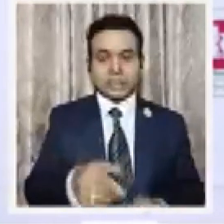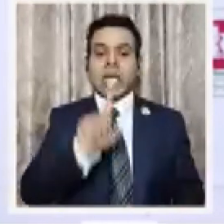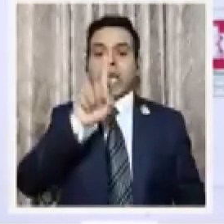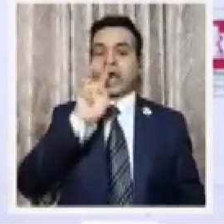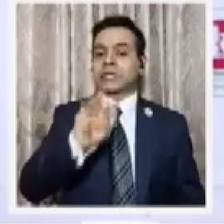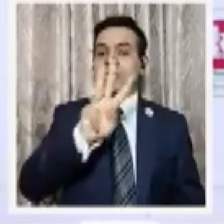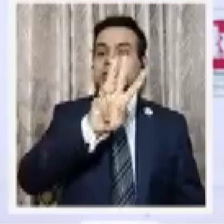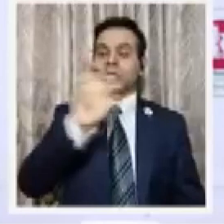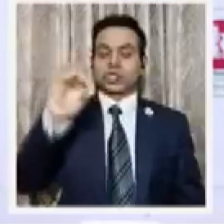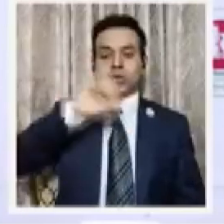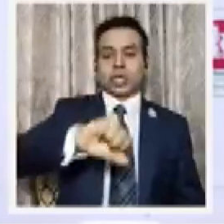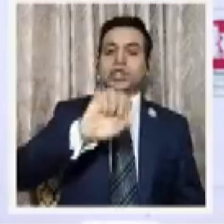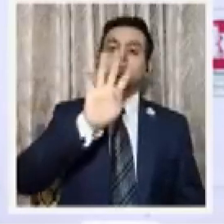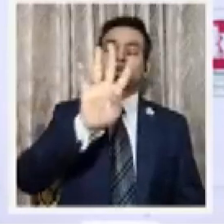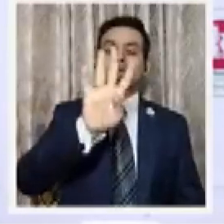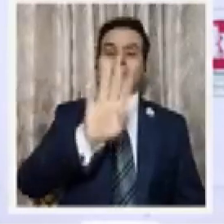51 থেকে 60 বছরের 876 জন,